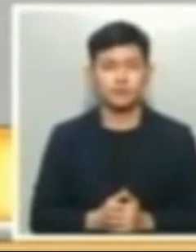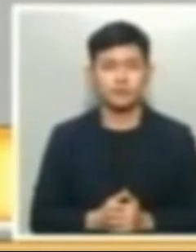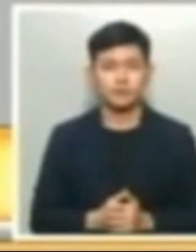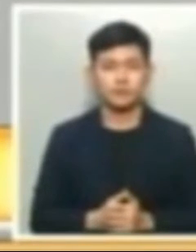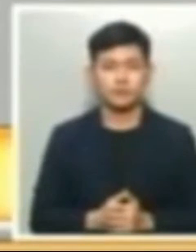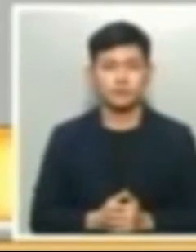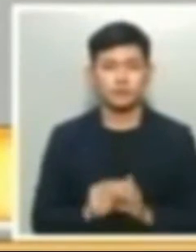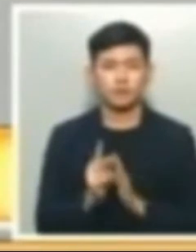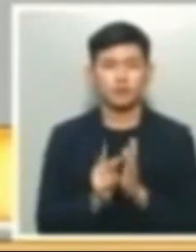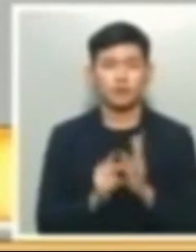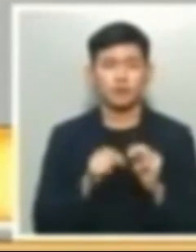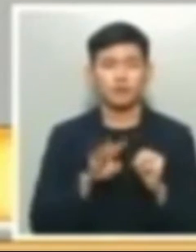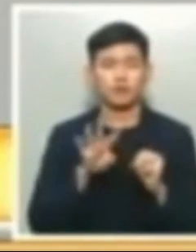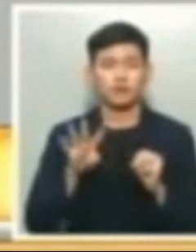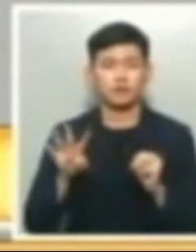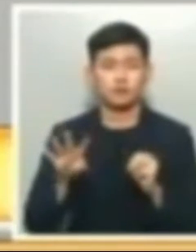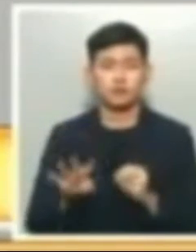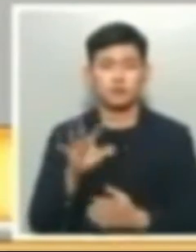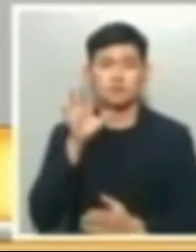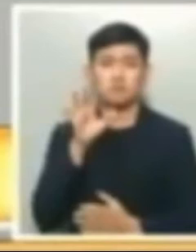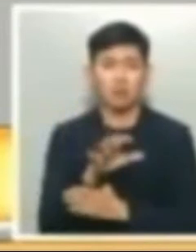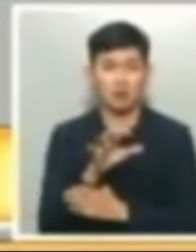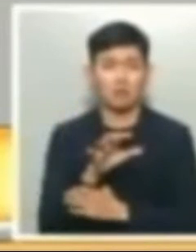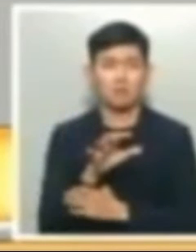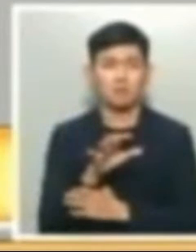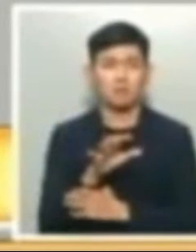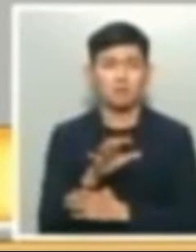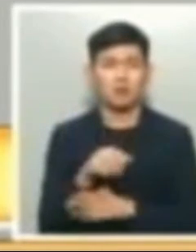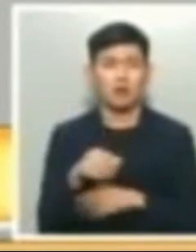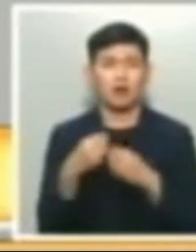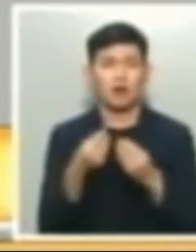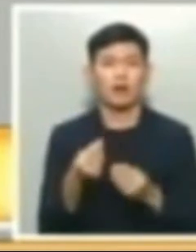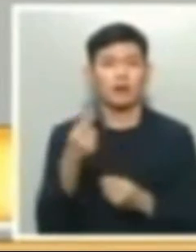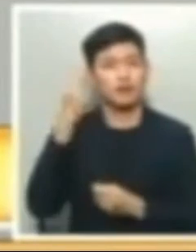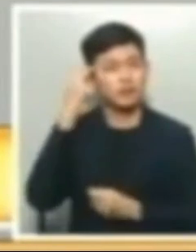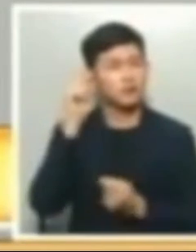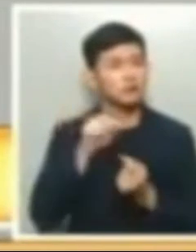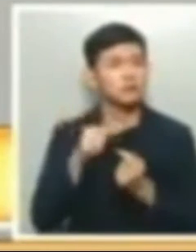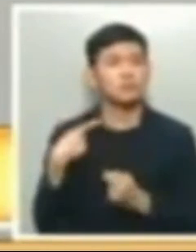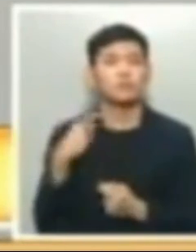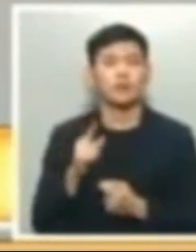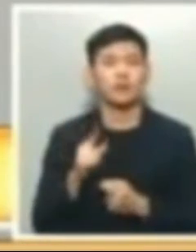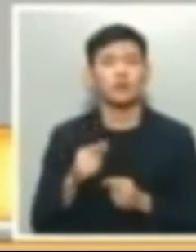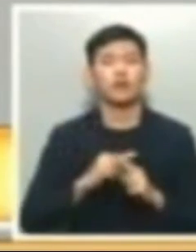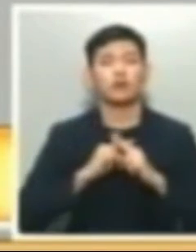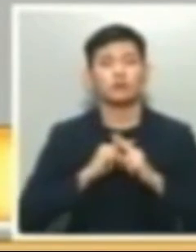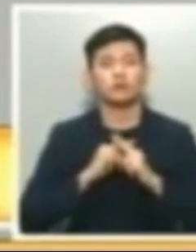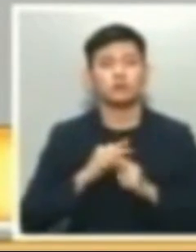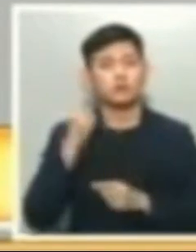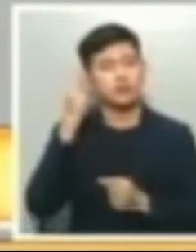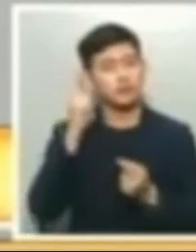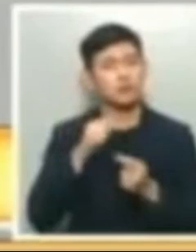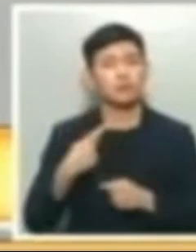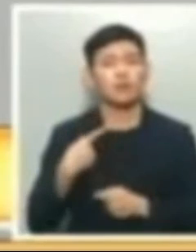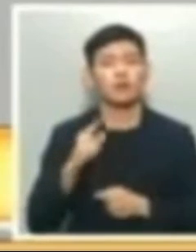การออกมาตรา44เพื่อดำเนินการเชิงบังคับให้พิจารณาผลประโยชน์ของเอกชนโดยอ้างประโยชน์ของประชาช